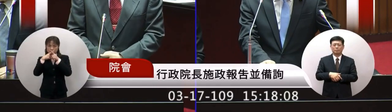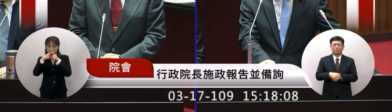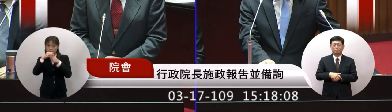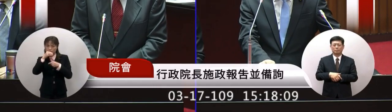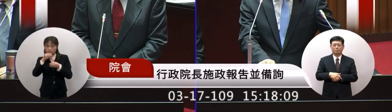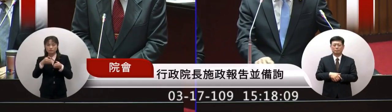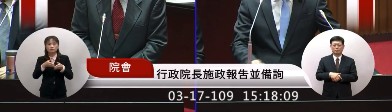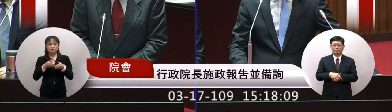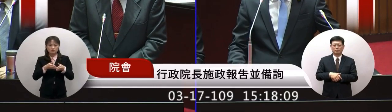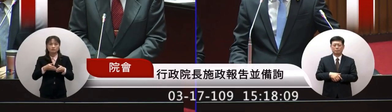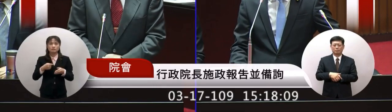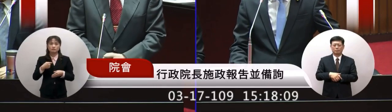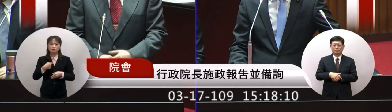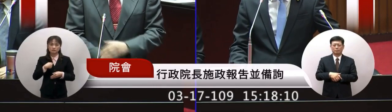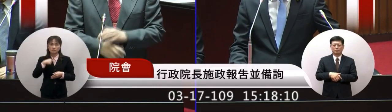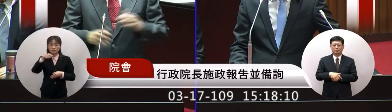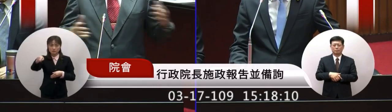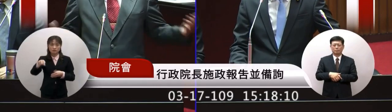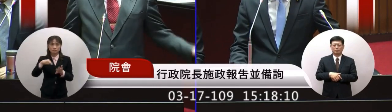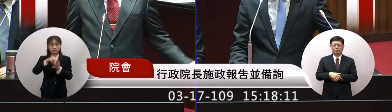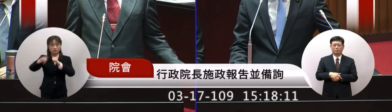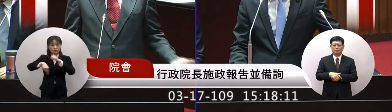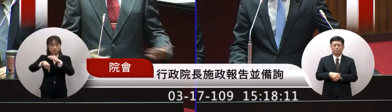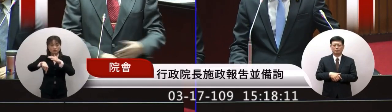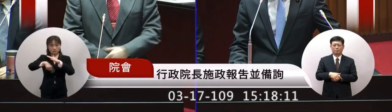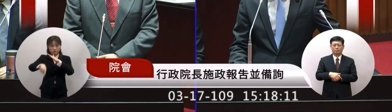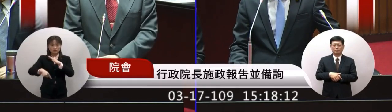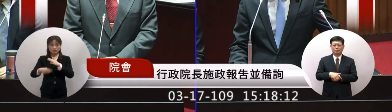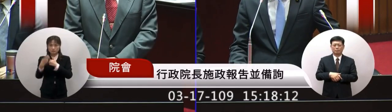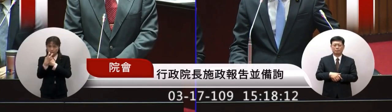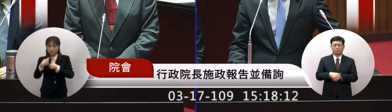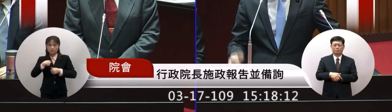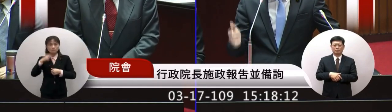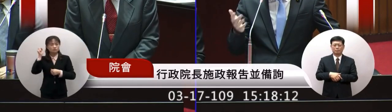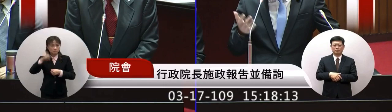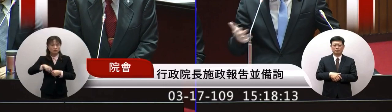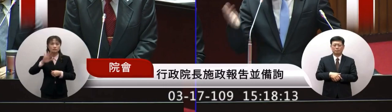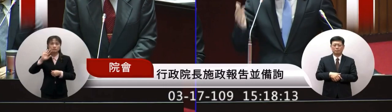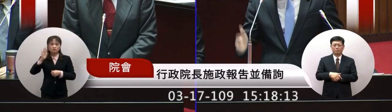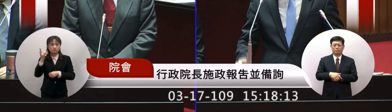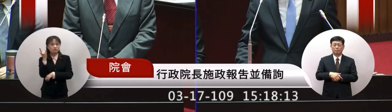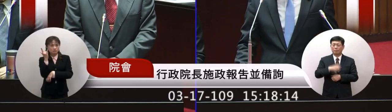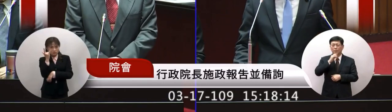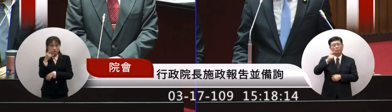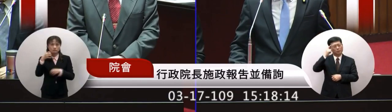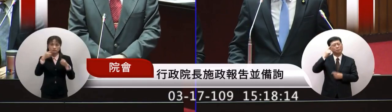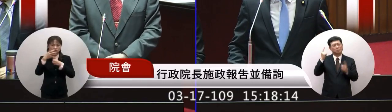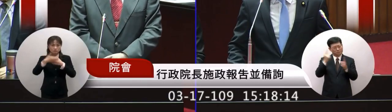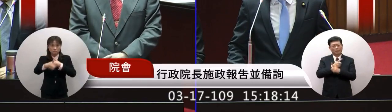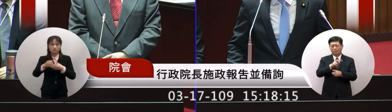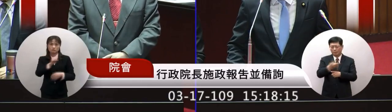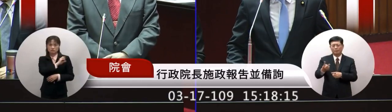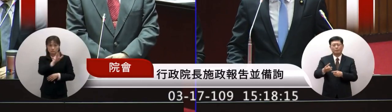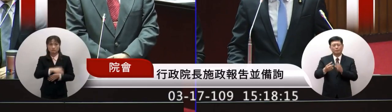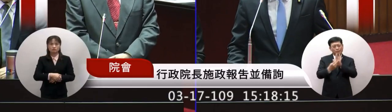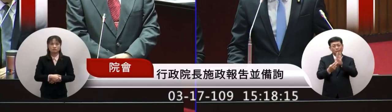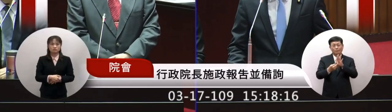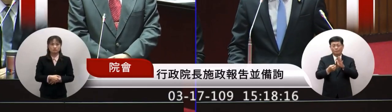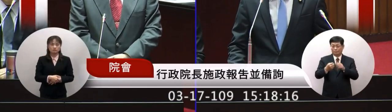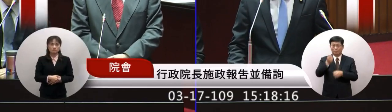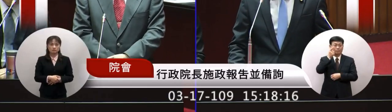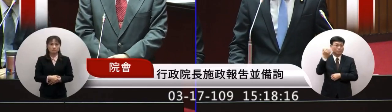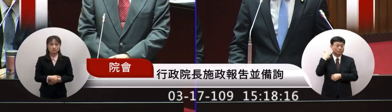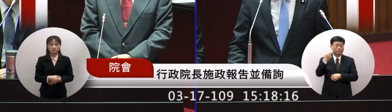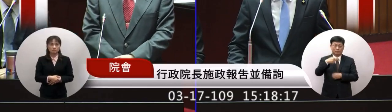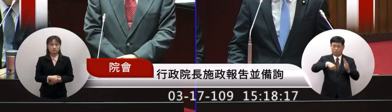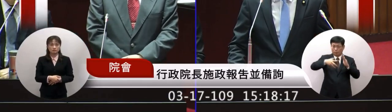么我们愿意接受国会监督，整个协商完成之后，是不是在 好？那我换一个角度来问院长。上个月的时候